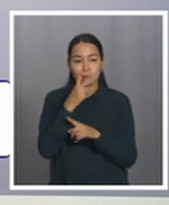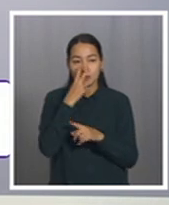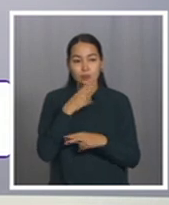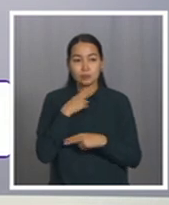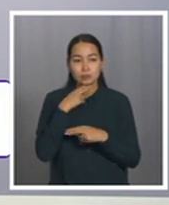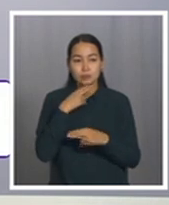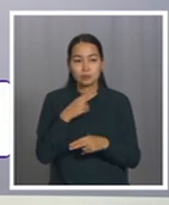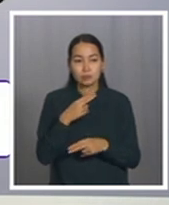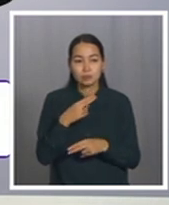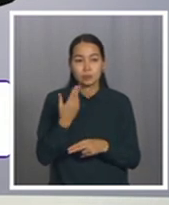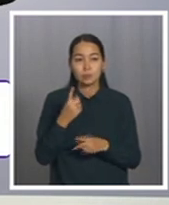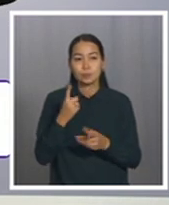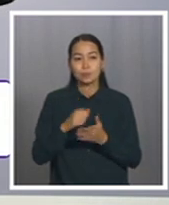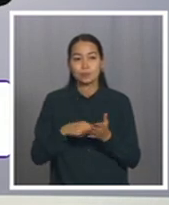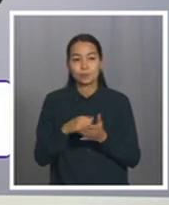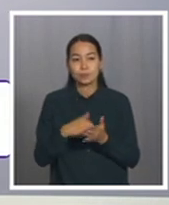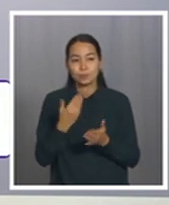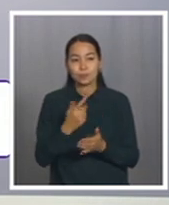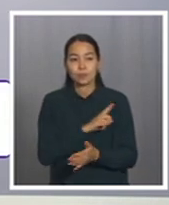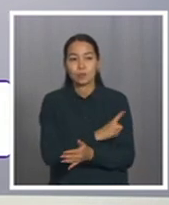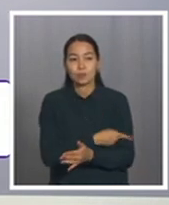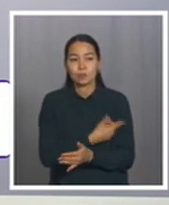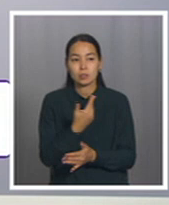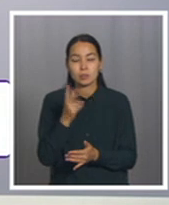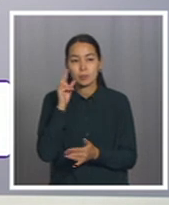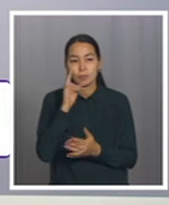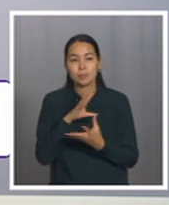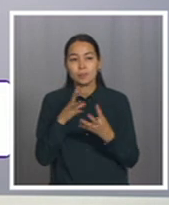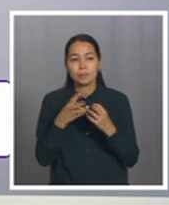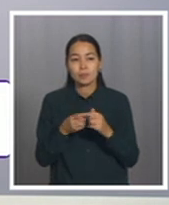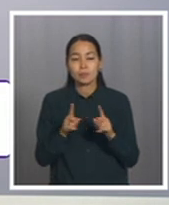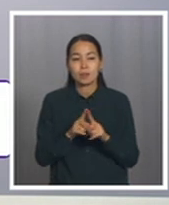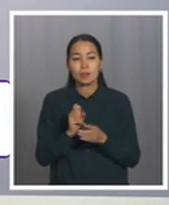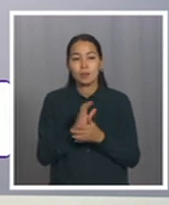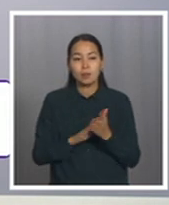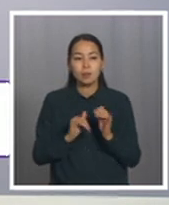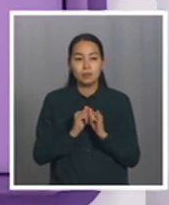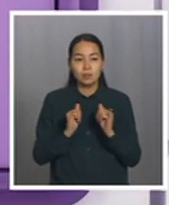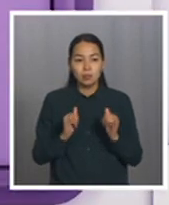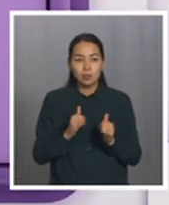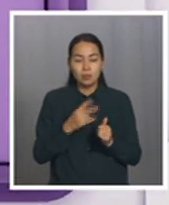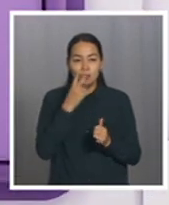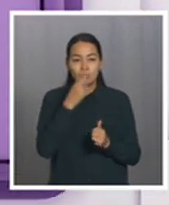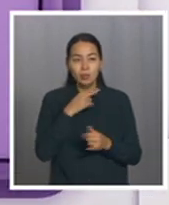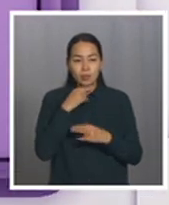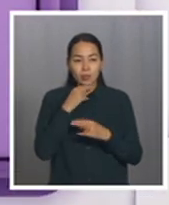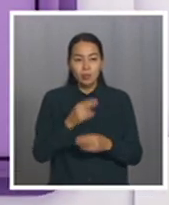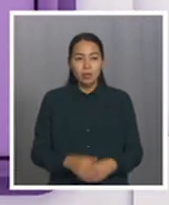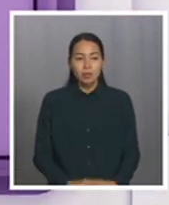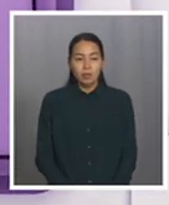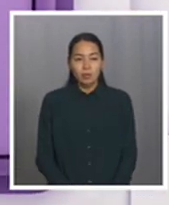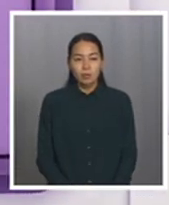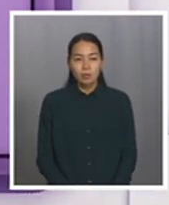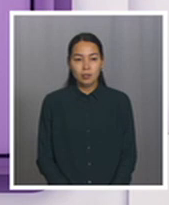аударайық. Себебі күш моментін еске салу біздің осы теңдеуімізді ары қарай дамыту үшін керек екен.